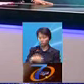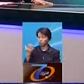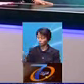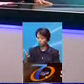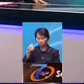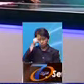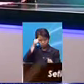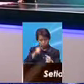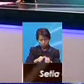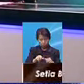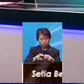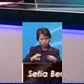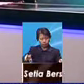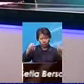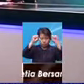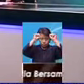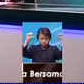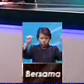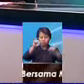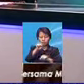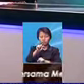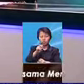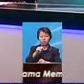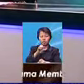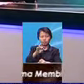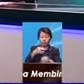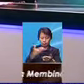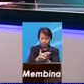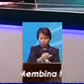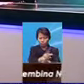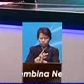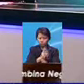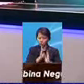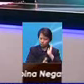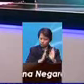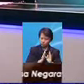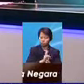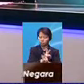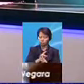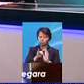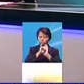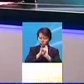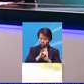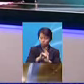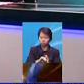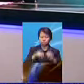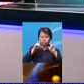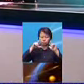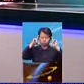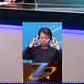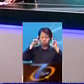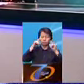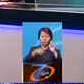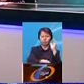juga mengingatkan barisan senator khususnya yang baharu agar menjaga tingkah laku dan pelihara imej serta integriti